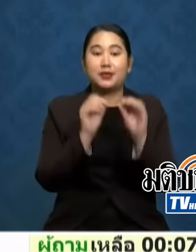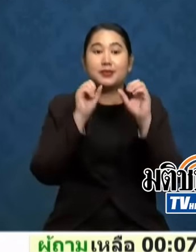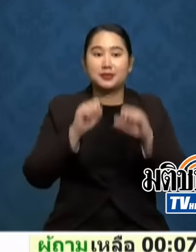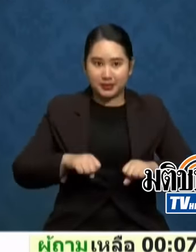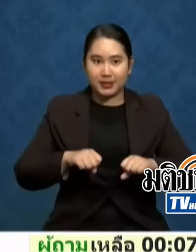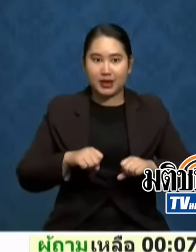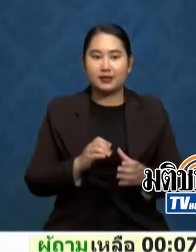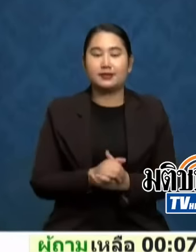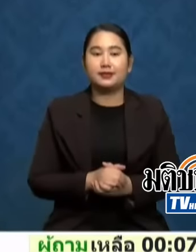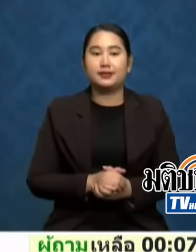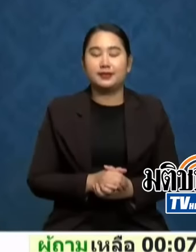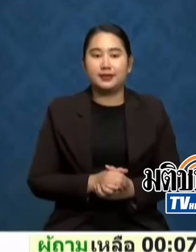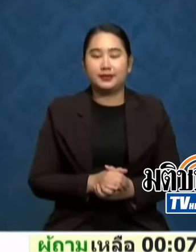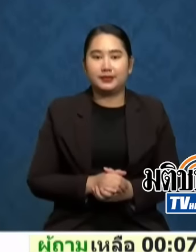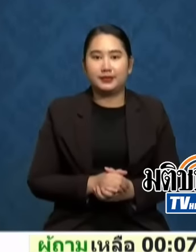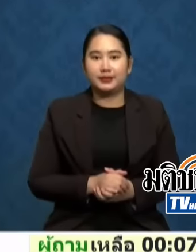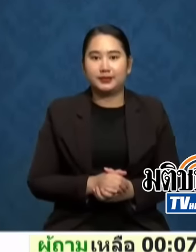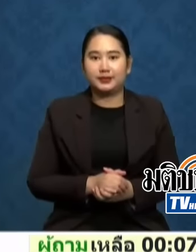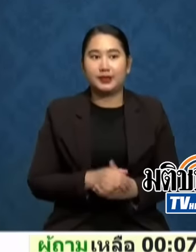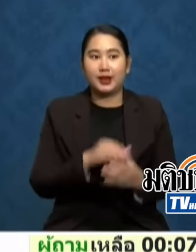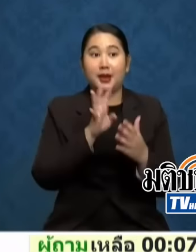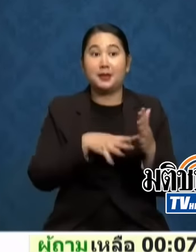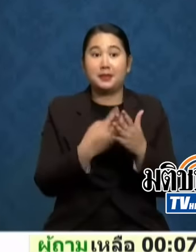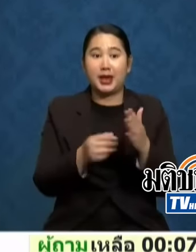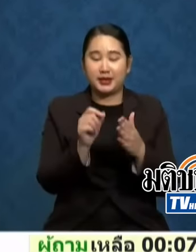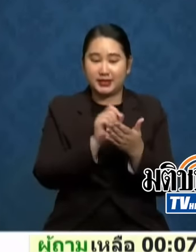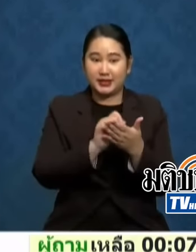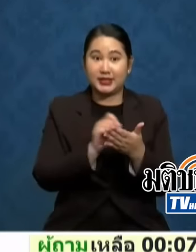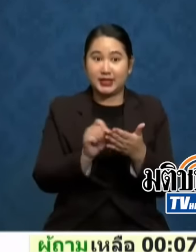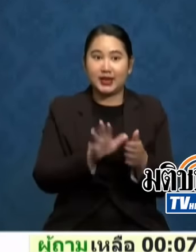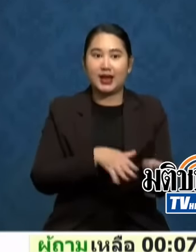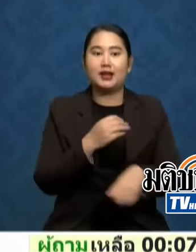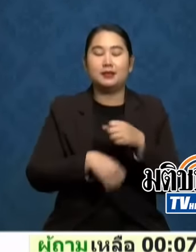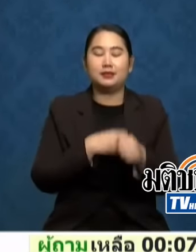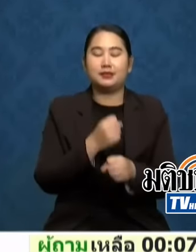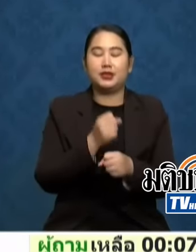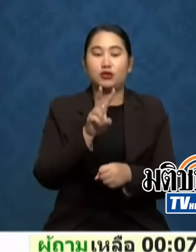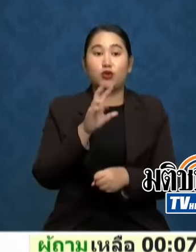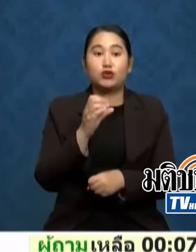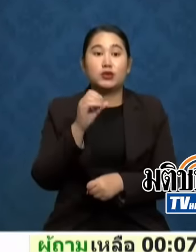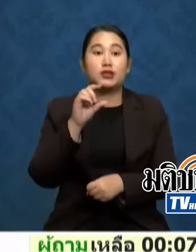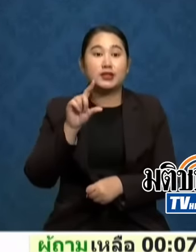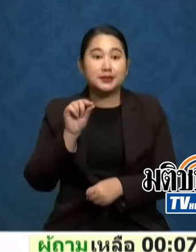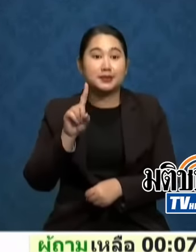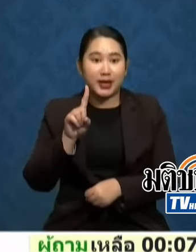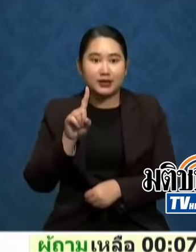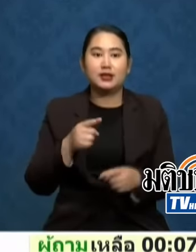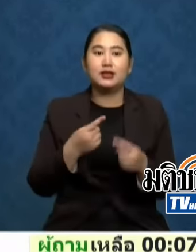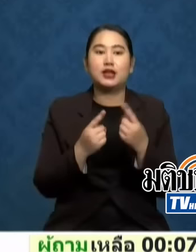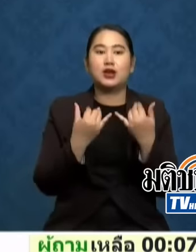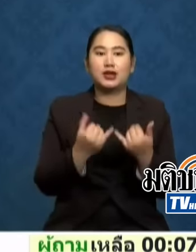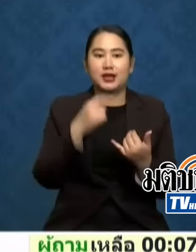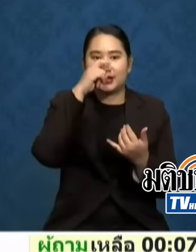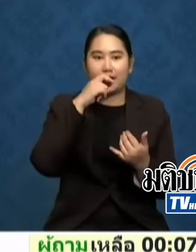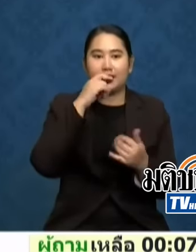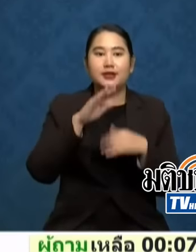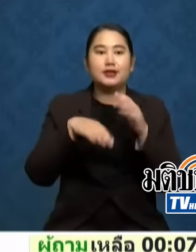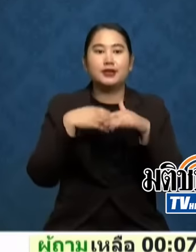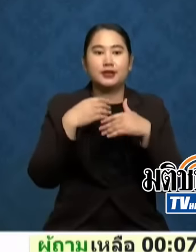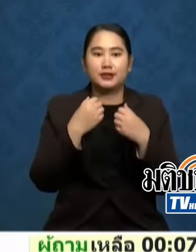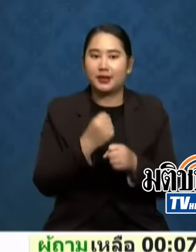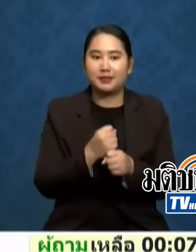มกันอย่างเหมาะสมแผนนี้เขียนไว้ตั้งแต่ปี2021แต่ปัจจุบันประเทศเรายังไม่เดินหน้าท